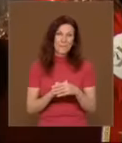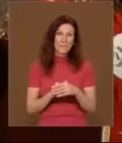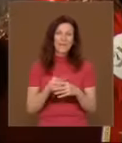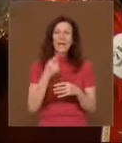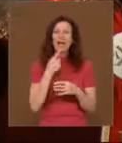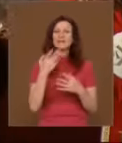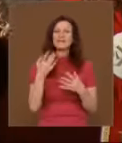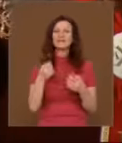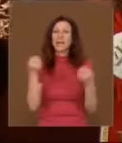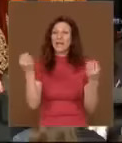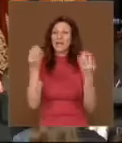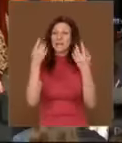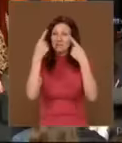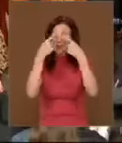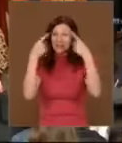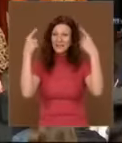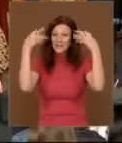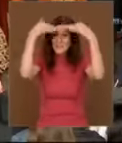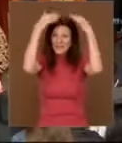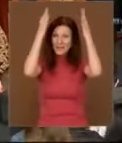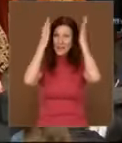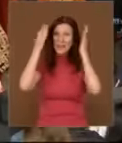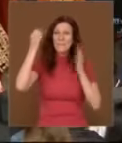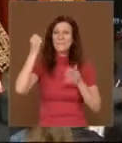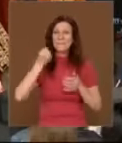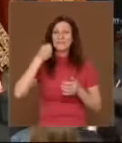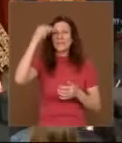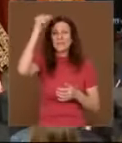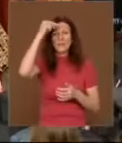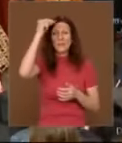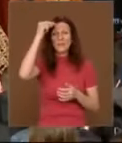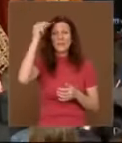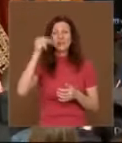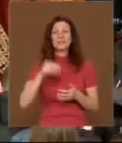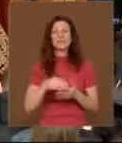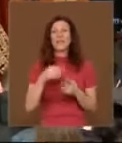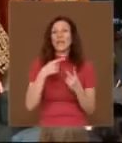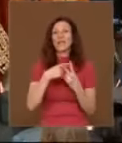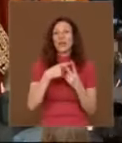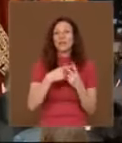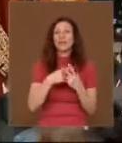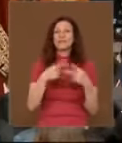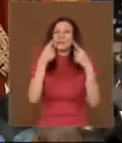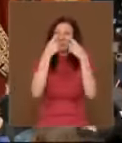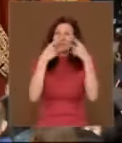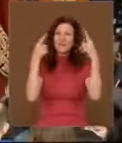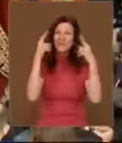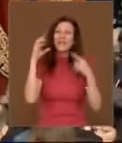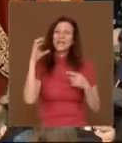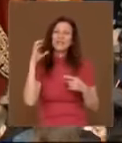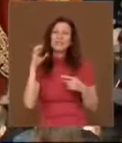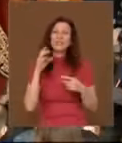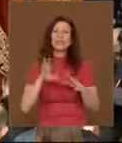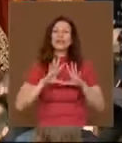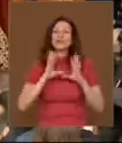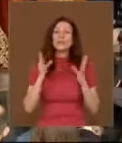За Светейшия наш Отец Неофит, патриарх българския, Светейшия български синод, за честното свещенство,